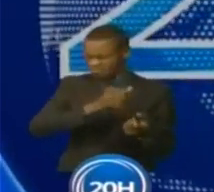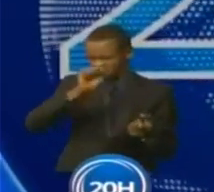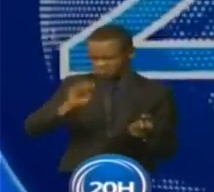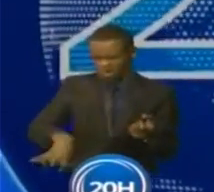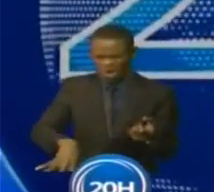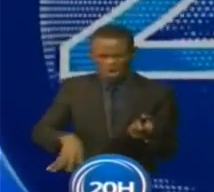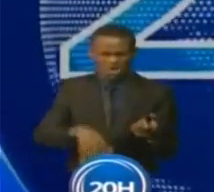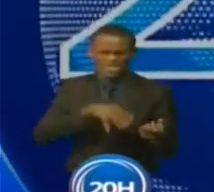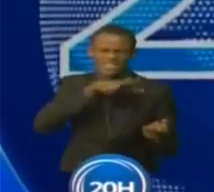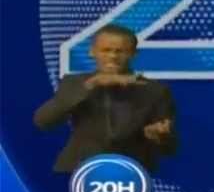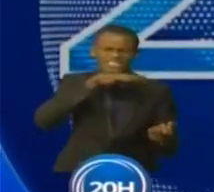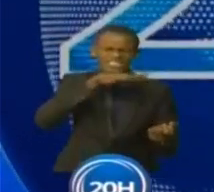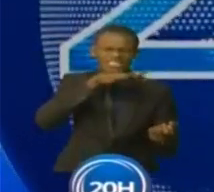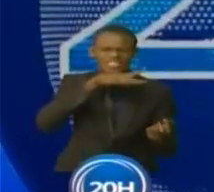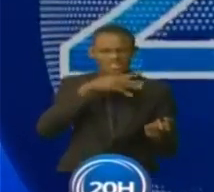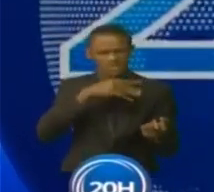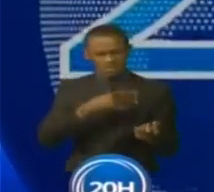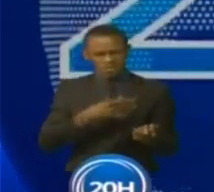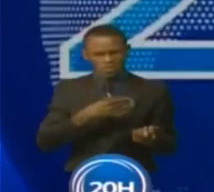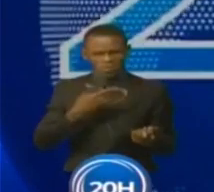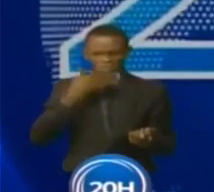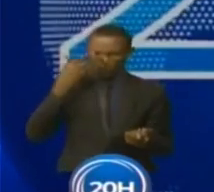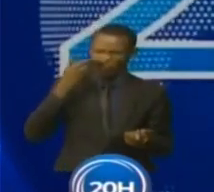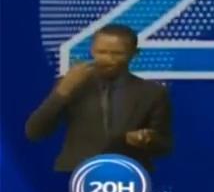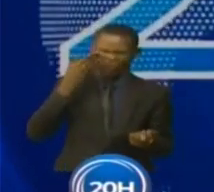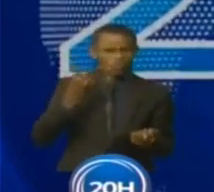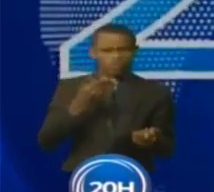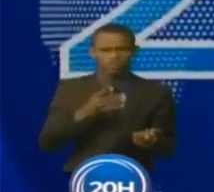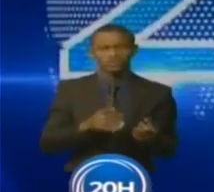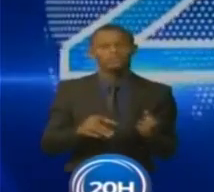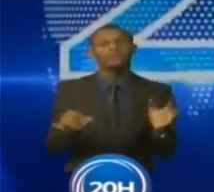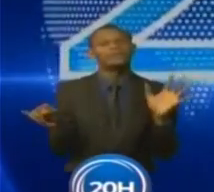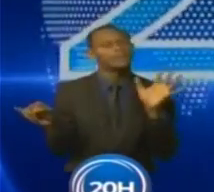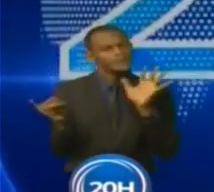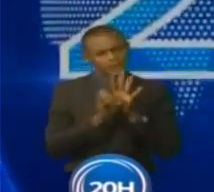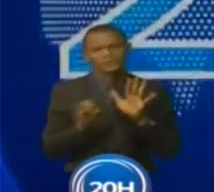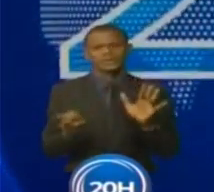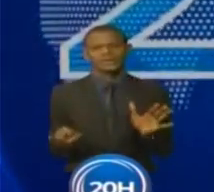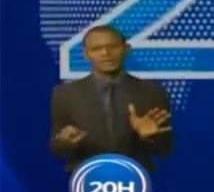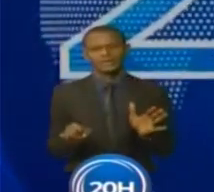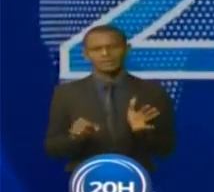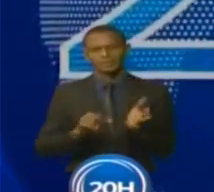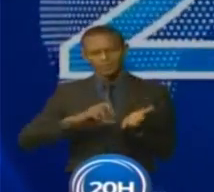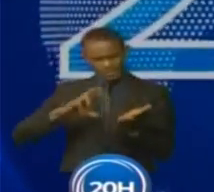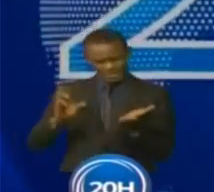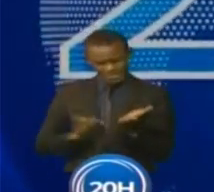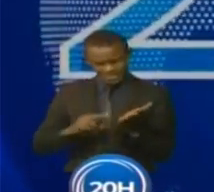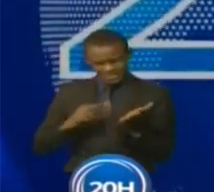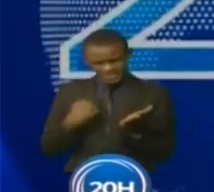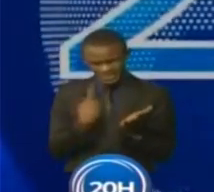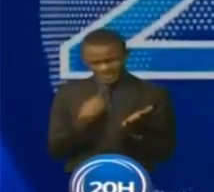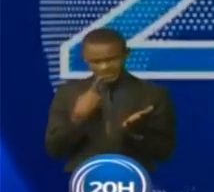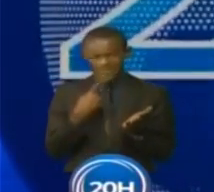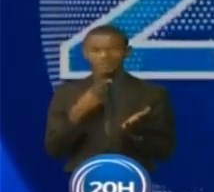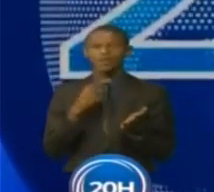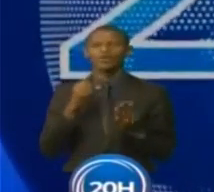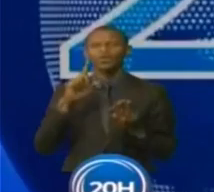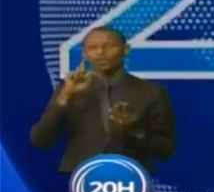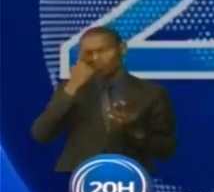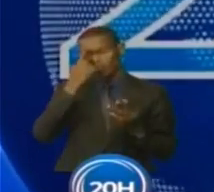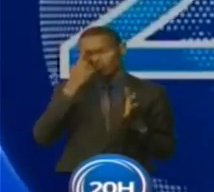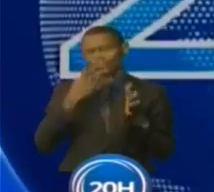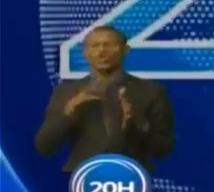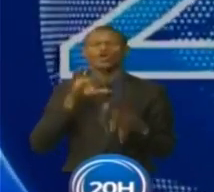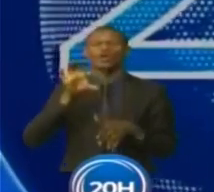à l'égard de la monnaie nationale. C'est un communiqué signé Malangu Kabedi Mbuyi,